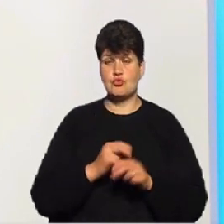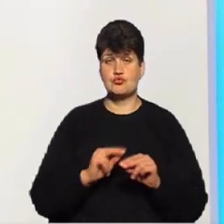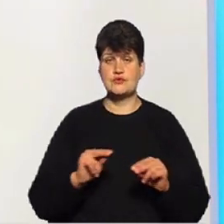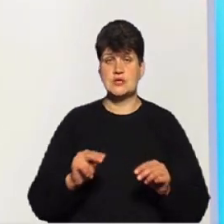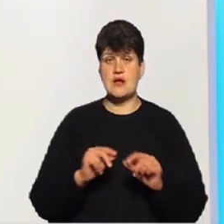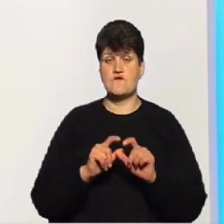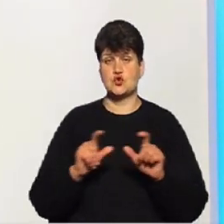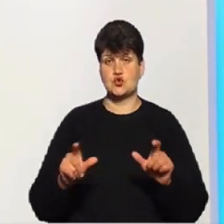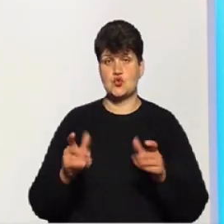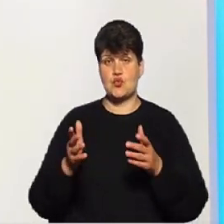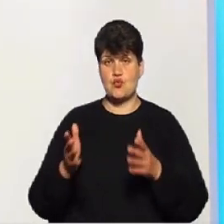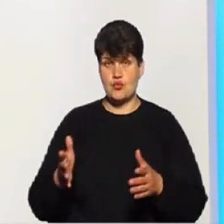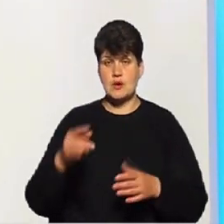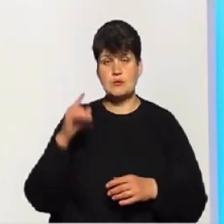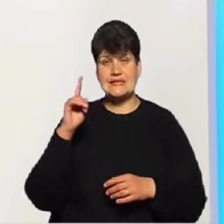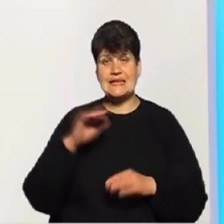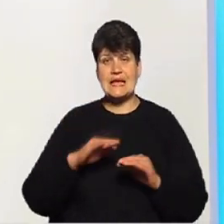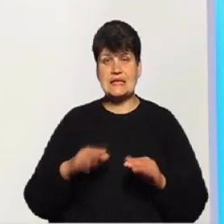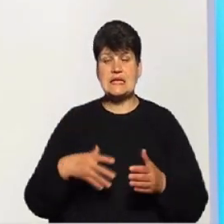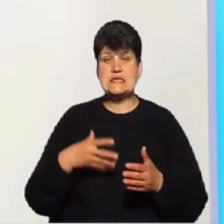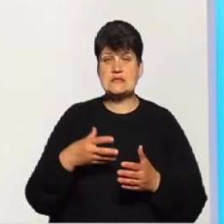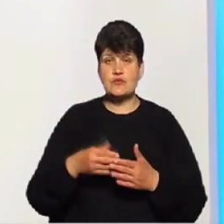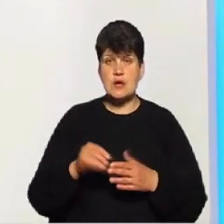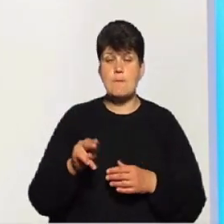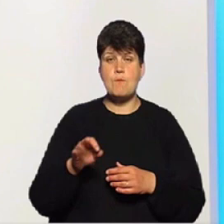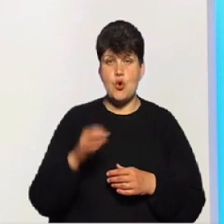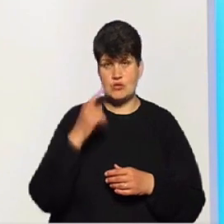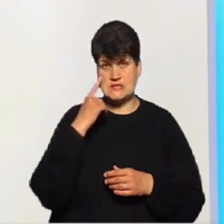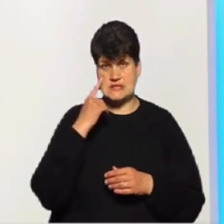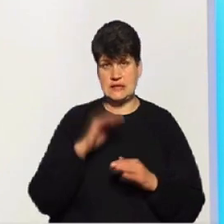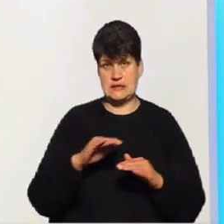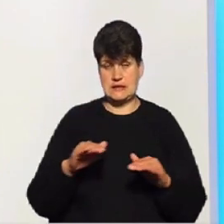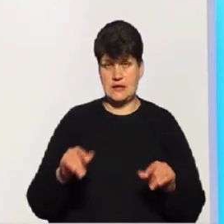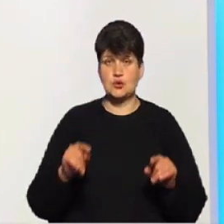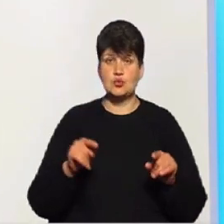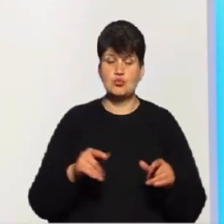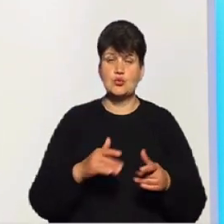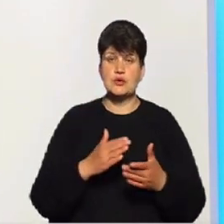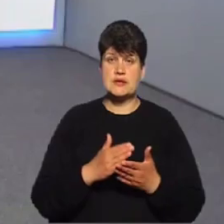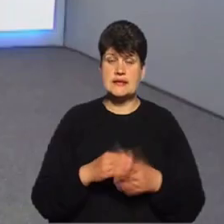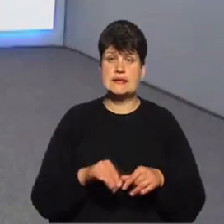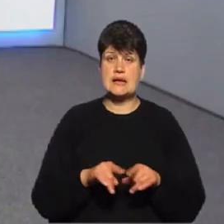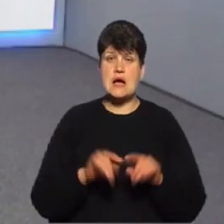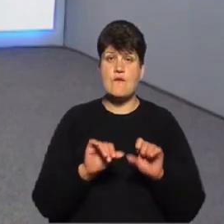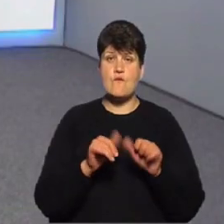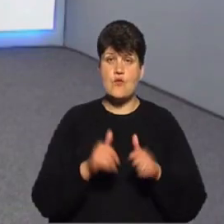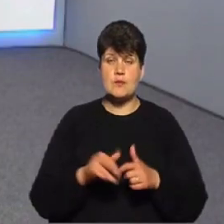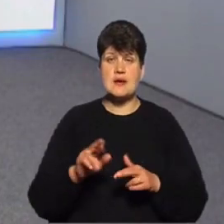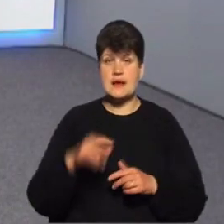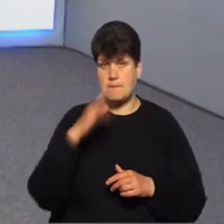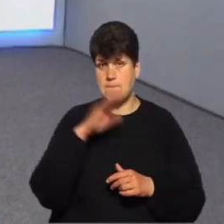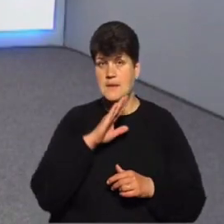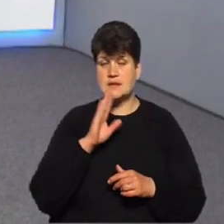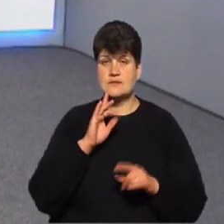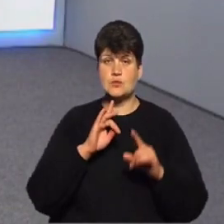школі по знаннях дітей своїх і по оцінках дітей своїх. І тому є така форма, як батьківські збори, де